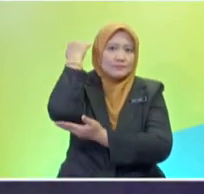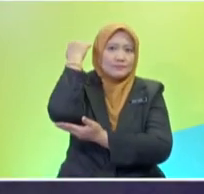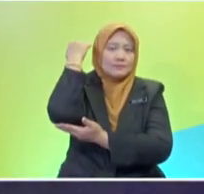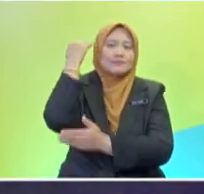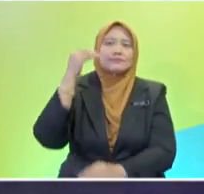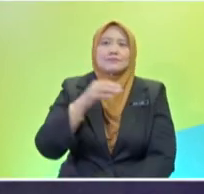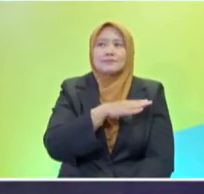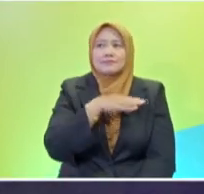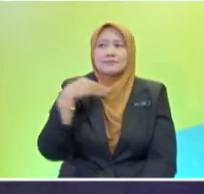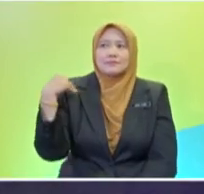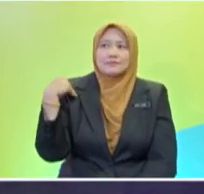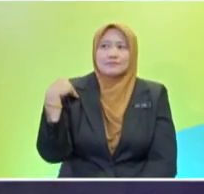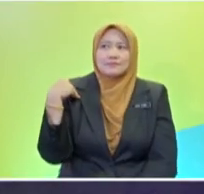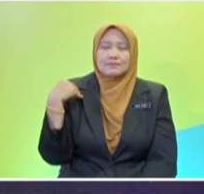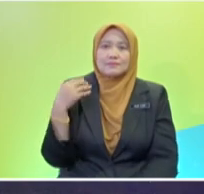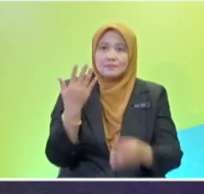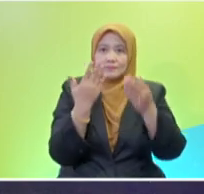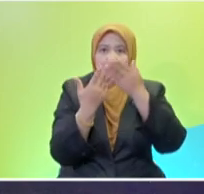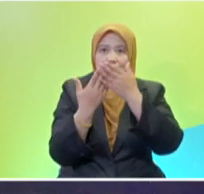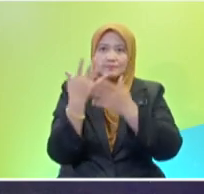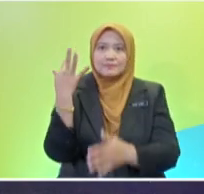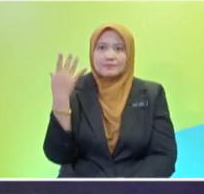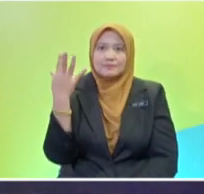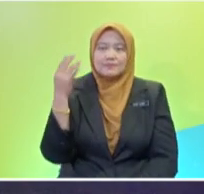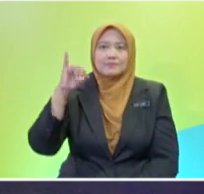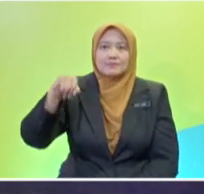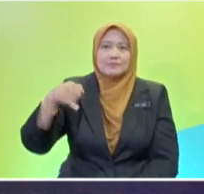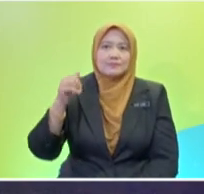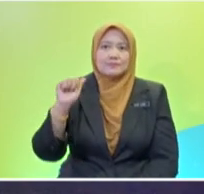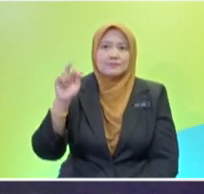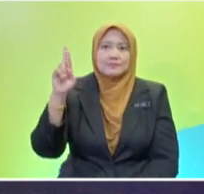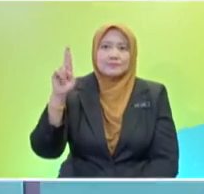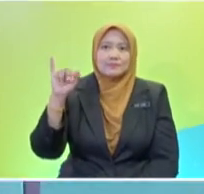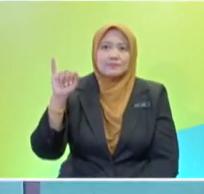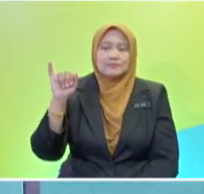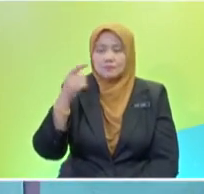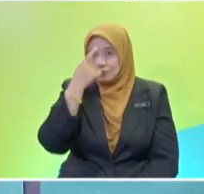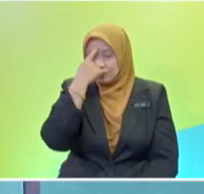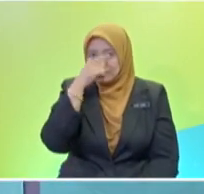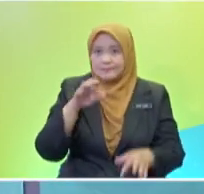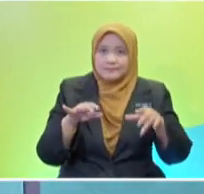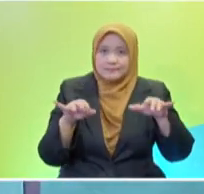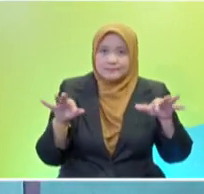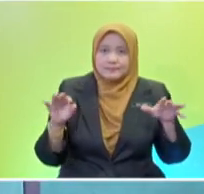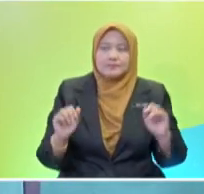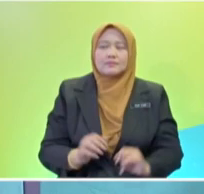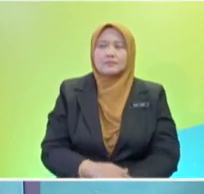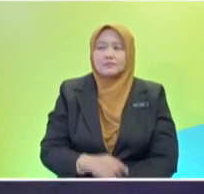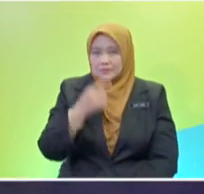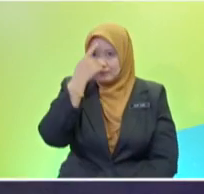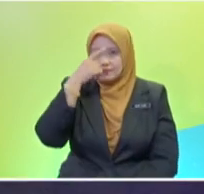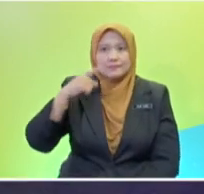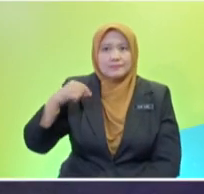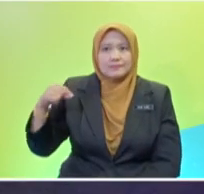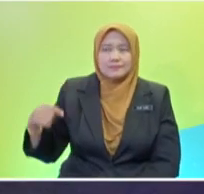dan dihujung nih kita ada jari kita untuk menaiki jari kita